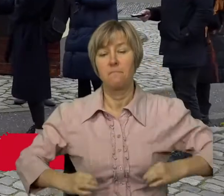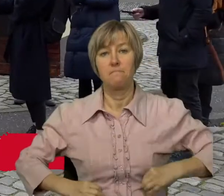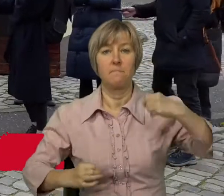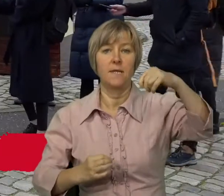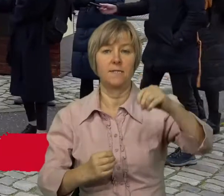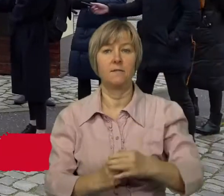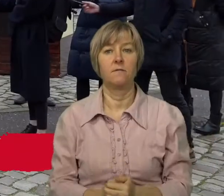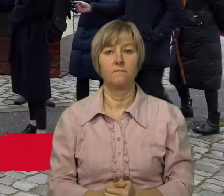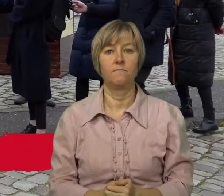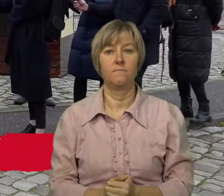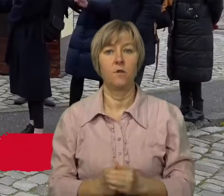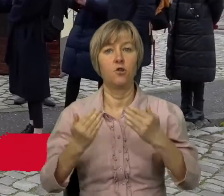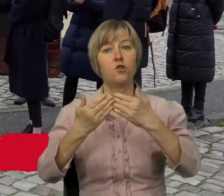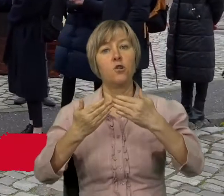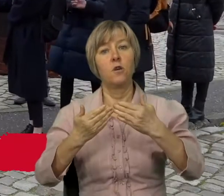Szanowni państwo,